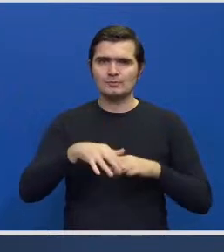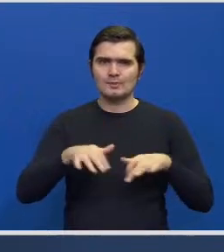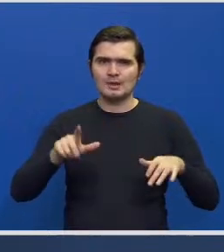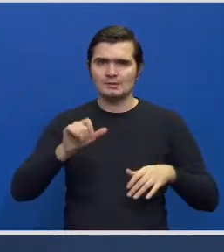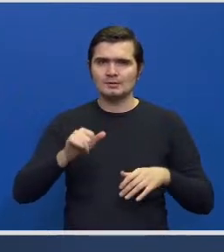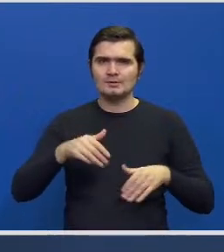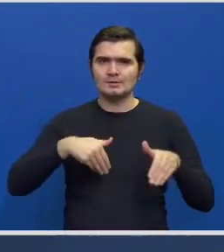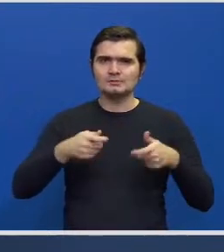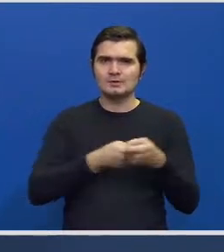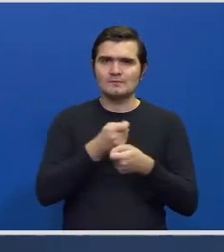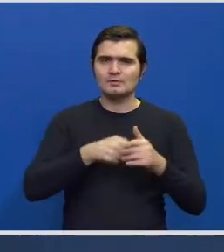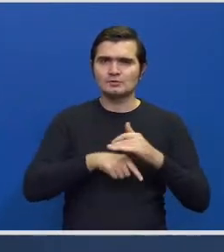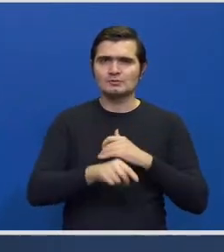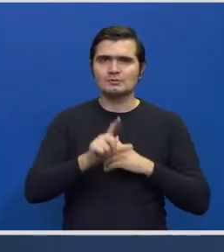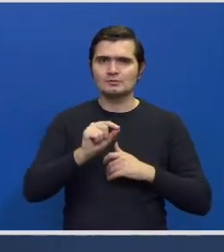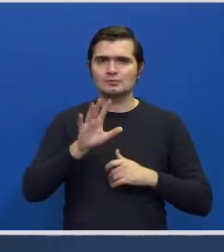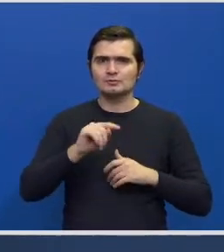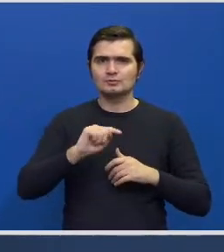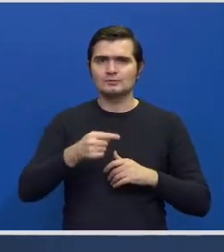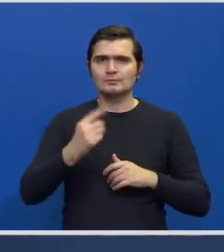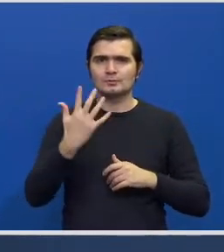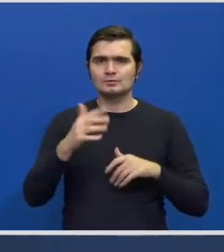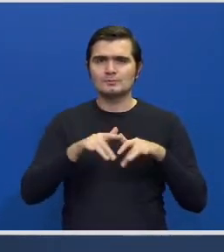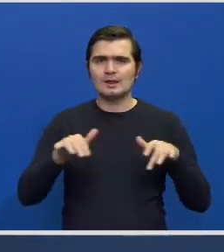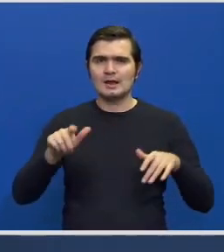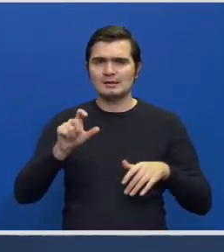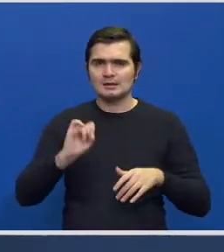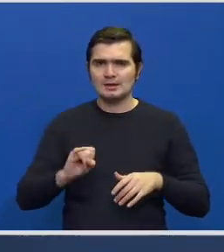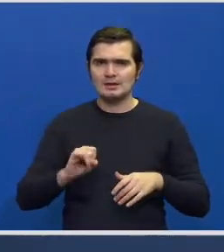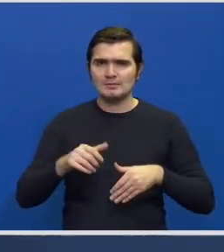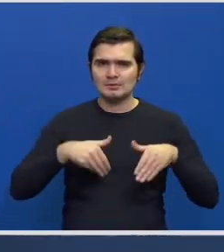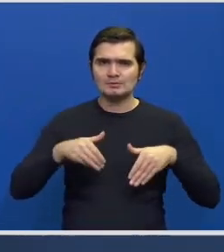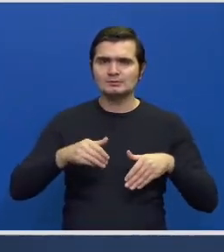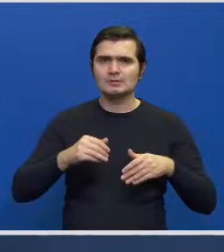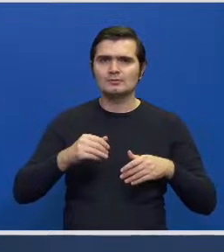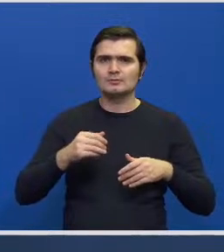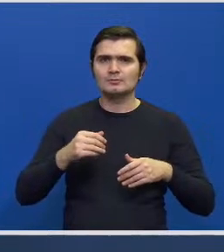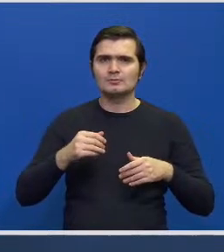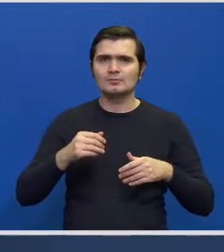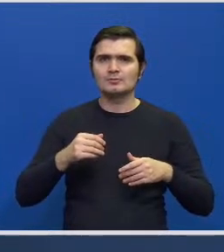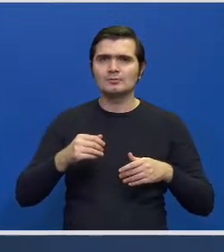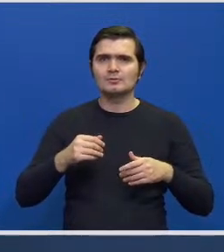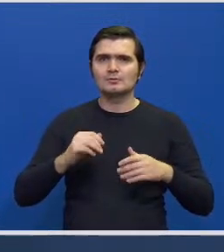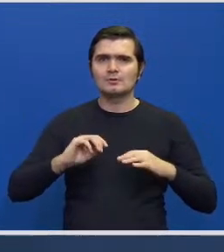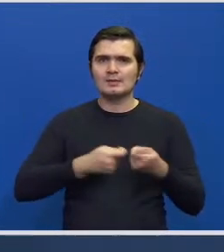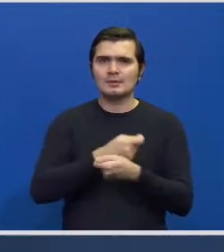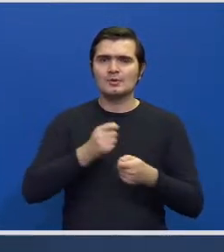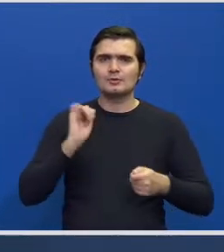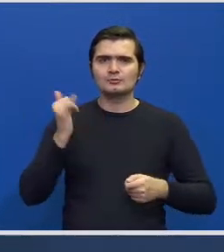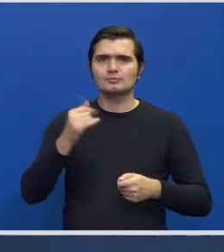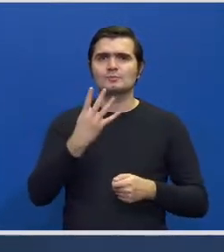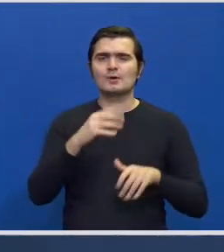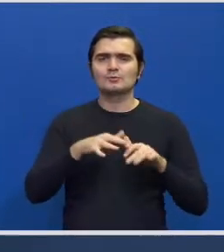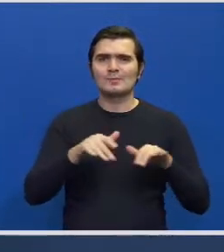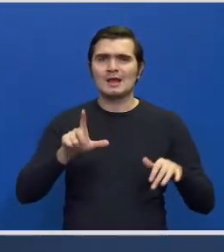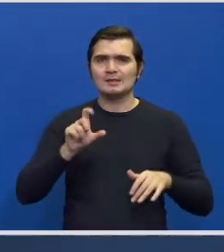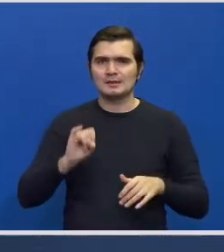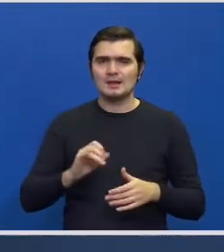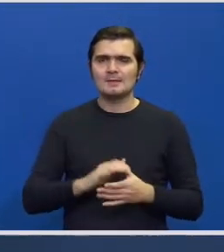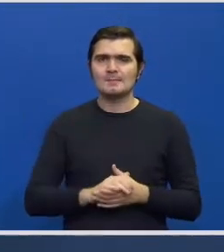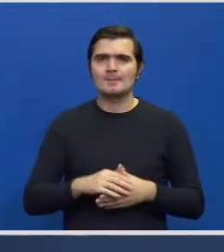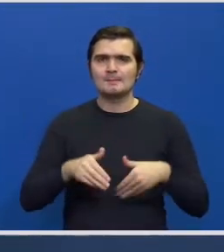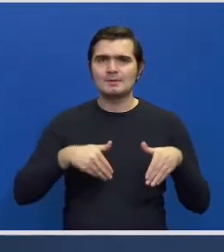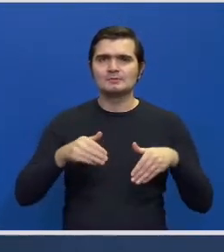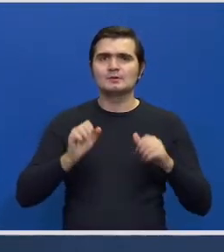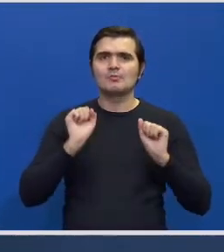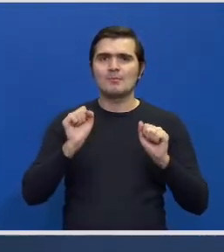Agriculturii, 25,2 miliarde de lei, Ministerul Afacerilor Interne, 25,5 miliarde de lei, Ministerul Antreprenoriatului și Turismului,